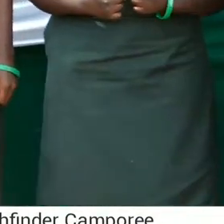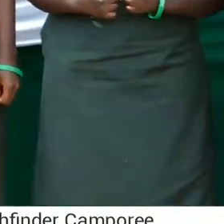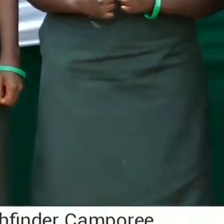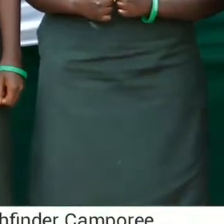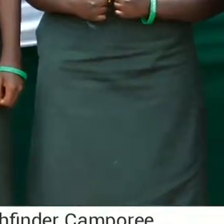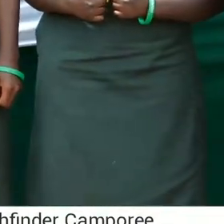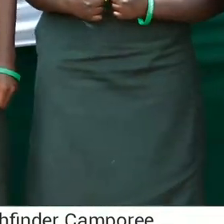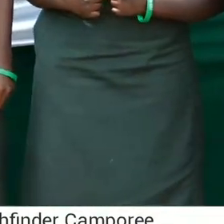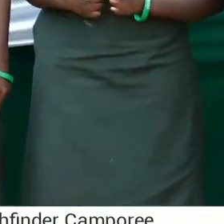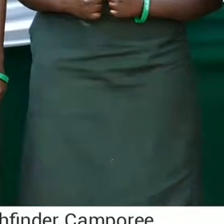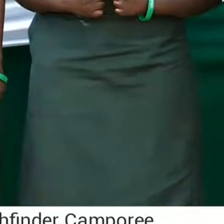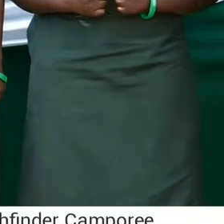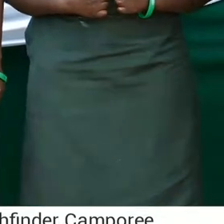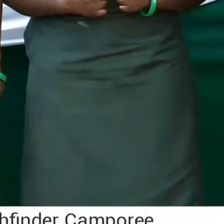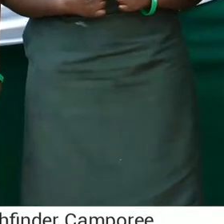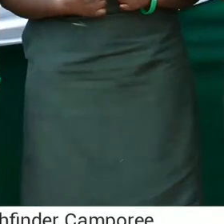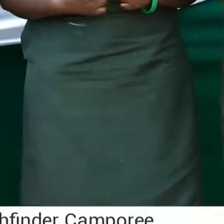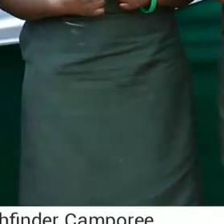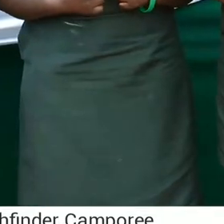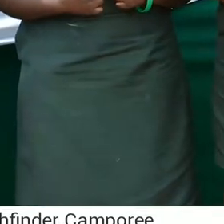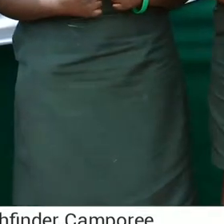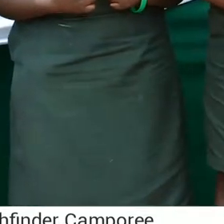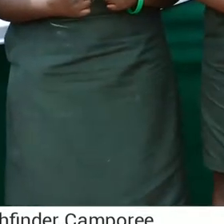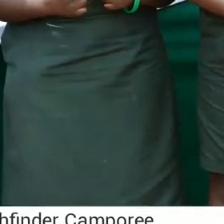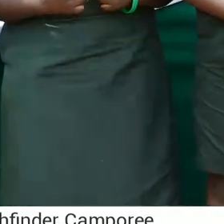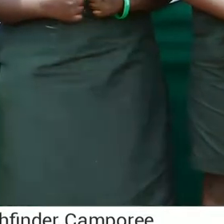mavumbi, urudi mavumbini.